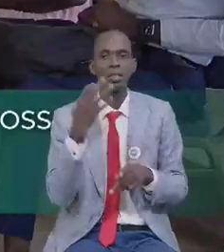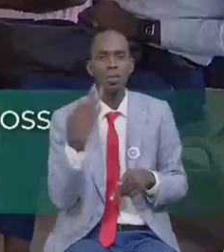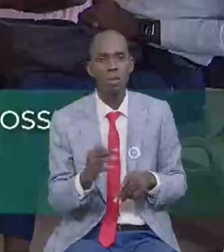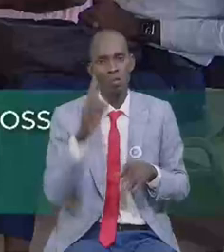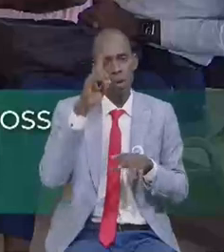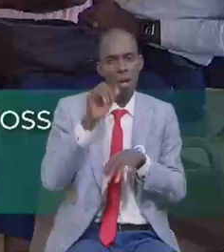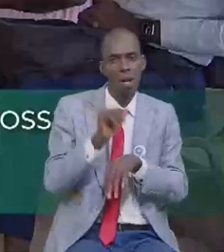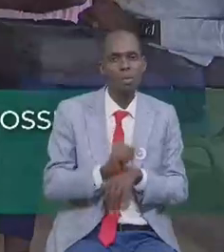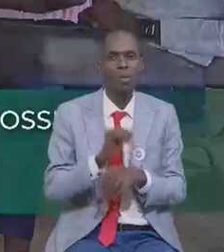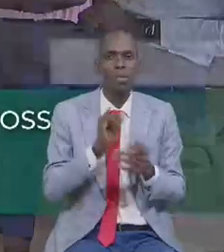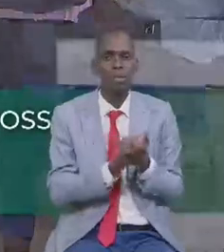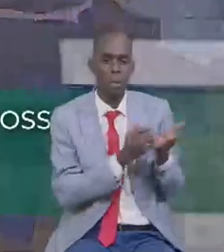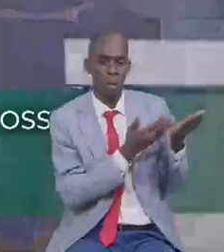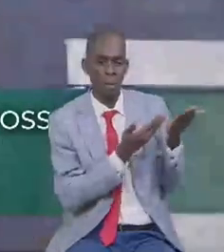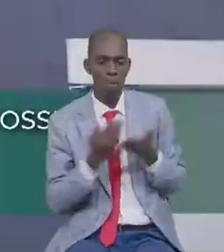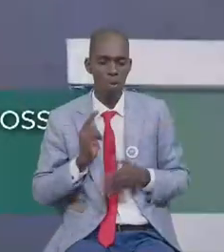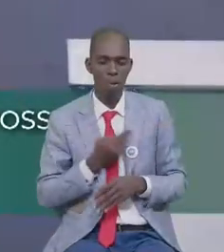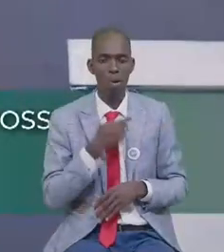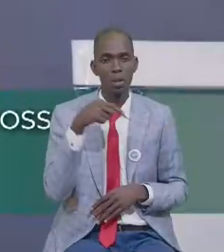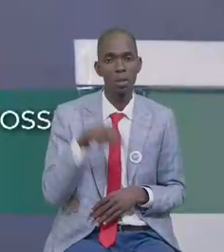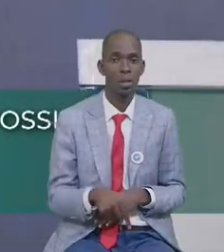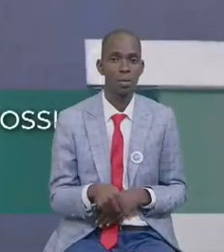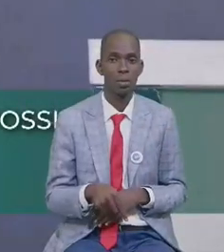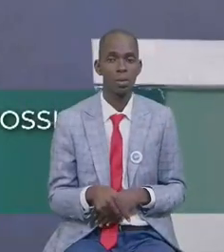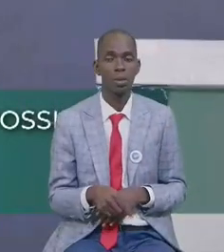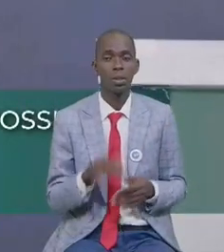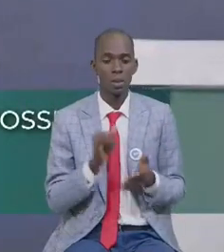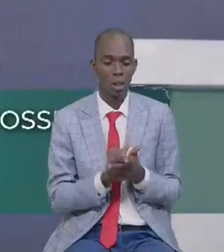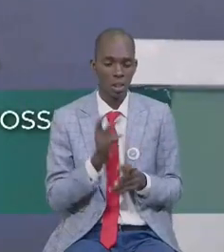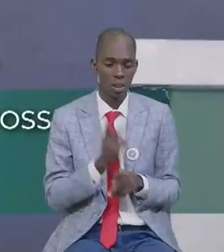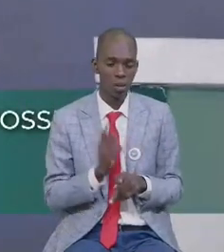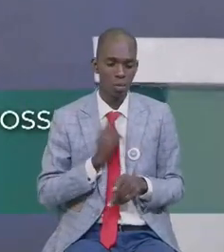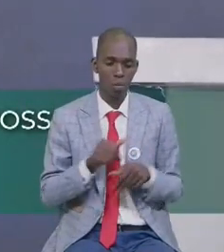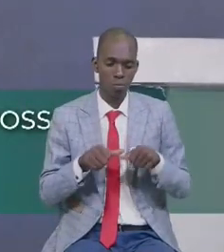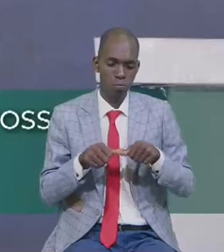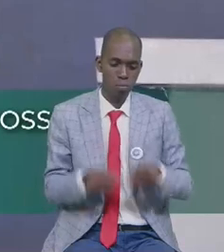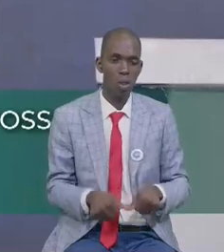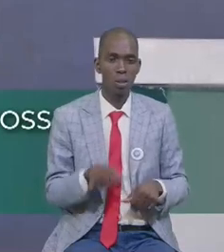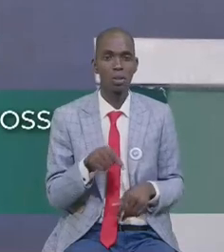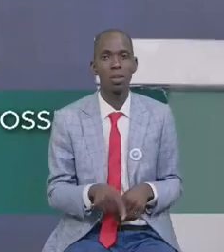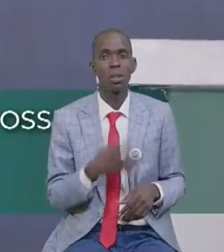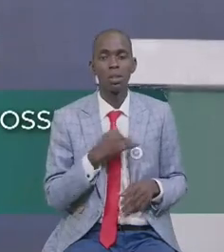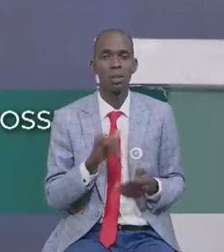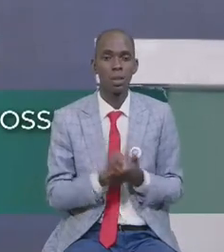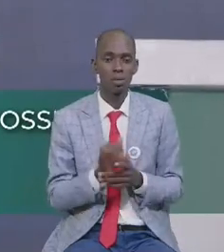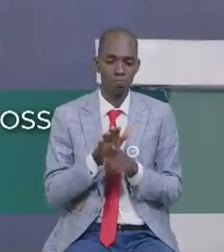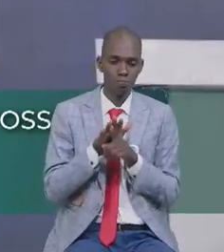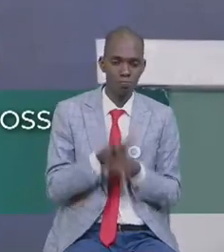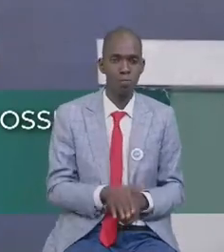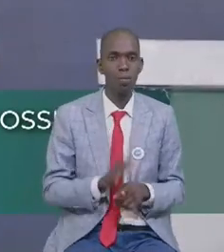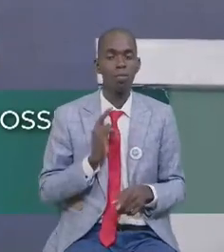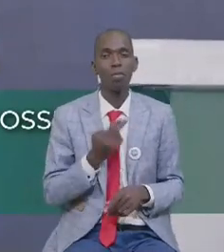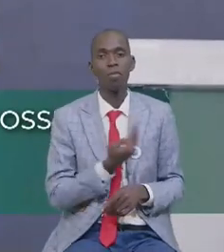Et nous devons battre cette attitude qui nous retient en bas, qui nous maintient en bas. Et